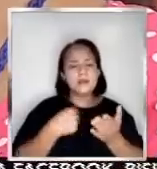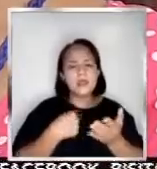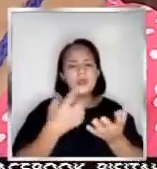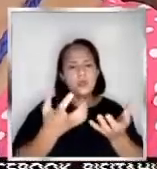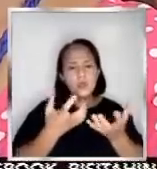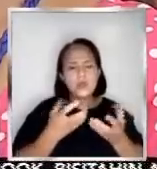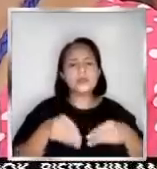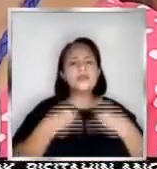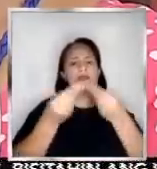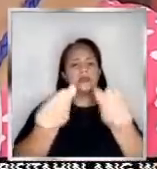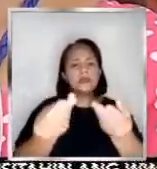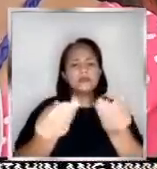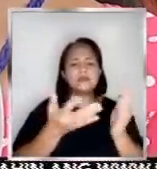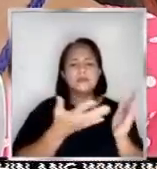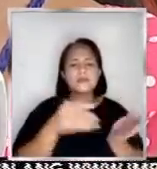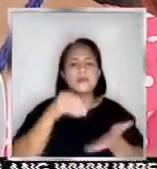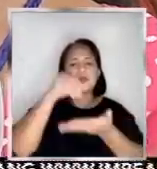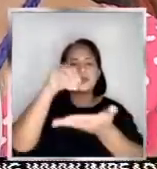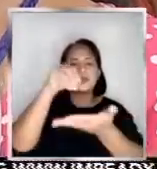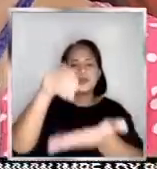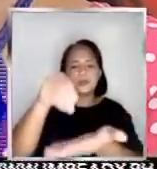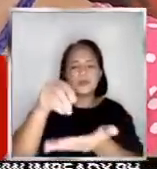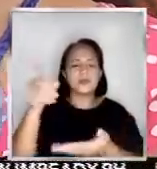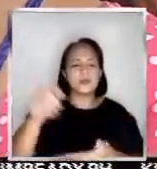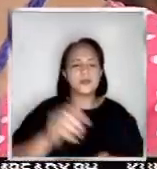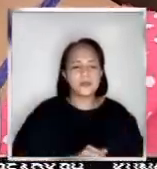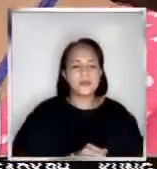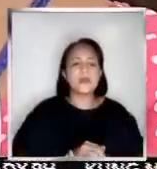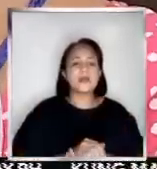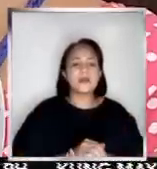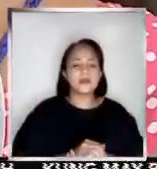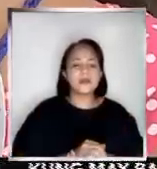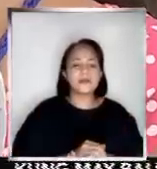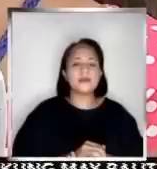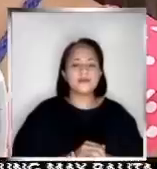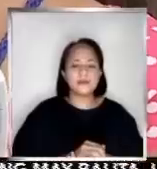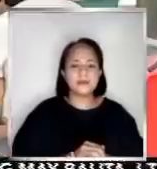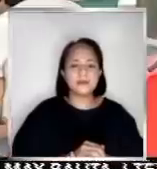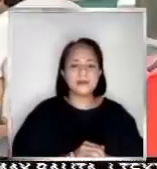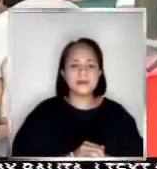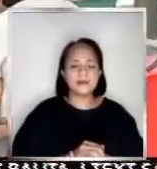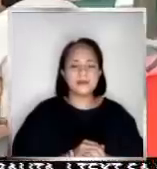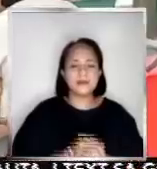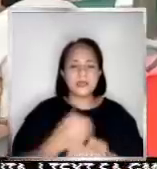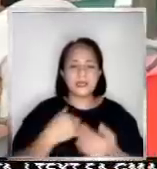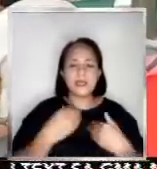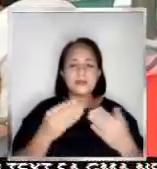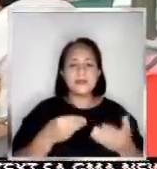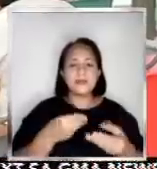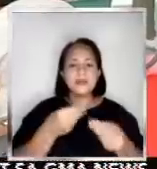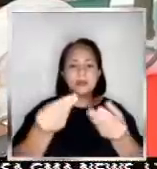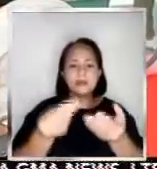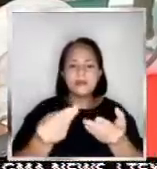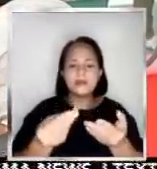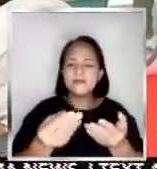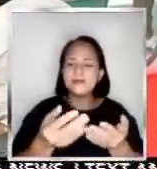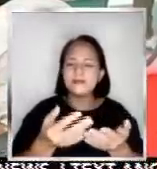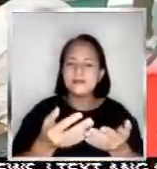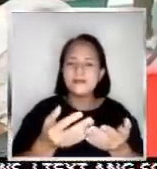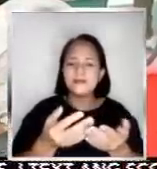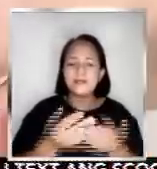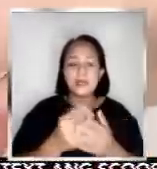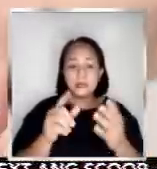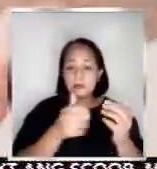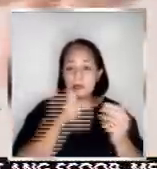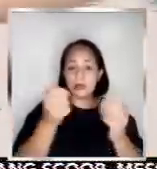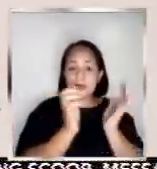niya para may maibigay ko naman ako sa kanina. Bukod sa ayuda, namigay din ang